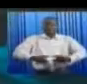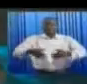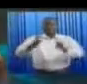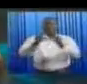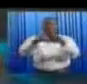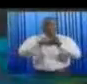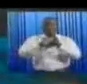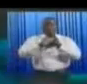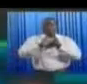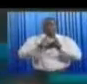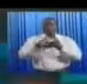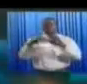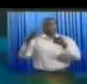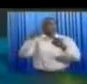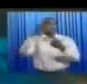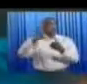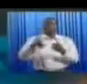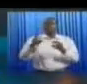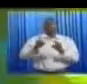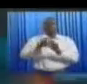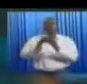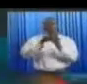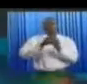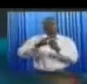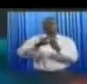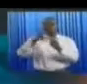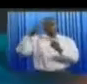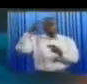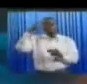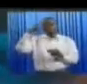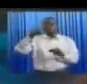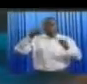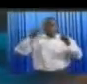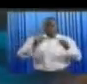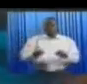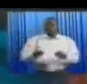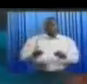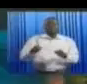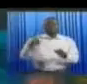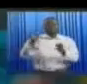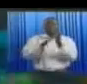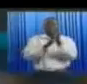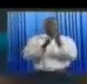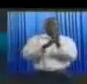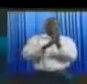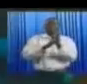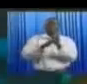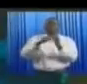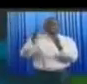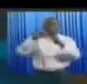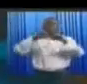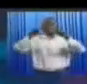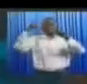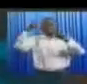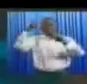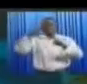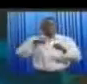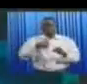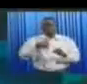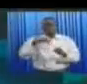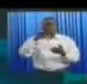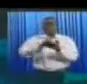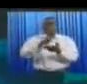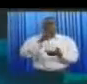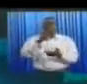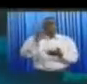et se battre. Il faut qu'on soit unis, il faut qu'on puisse se battre. L'école des champions, c'est ma conception à moi, c'est mon